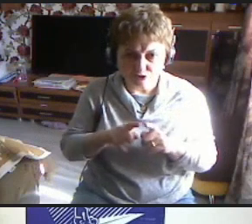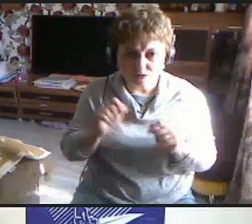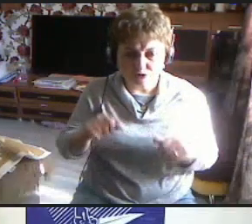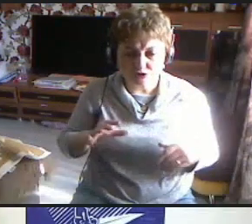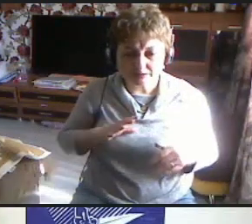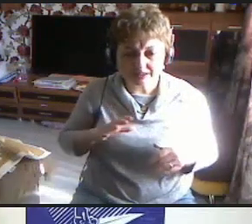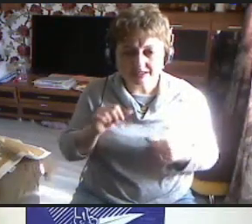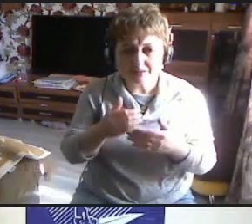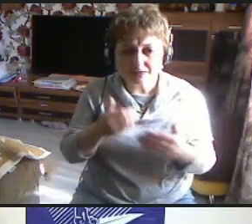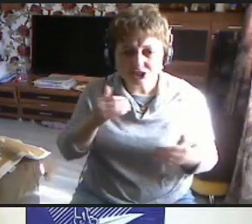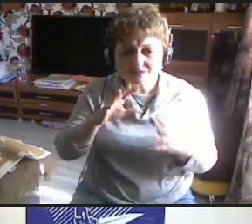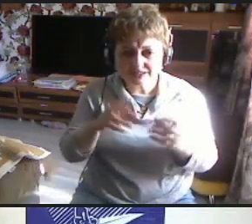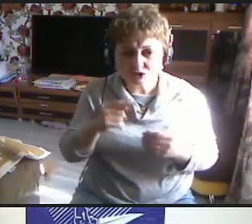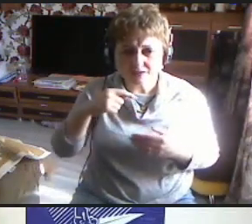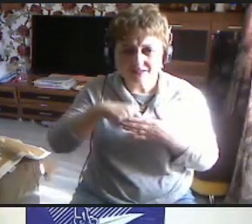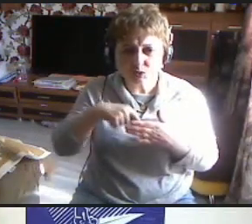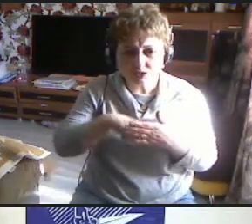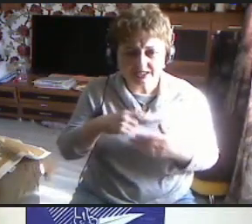внутри себя